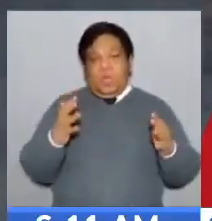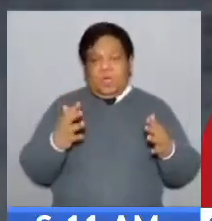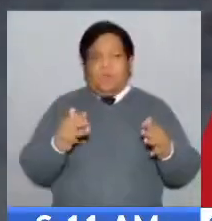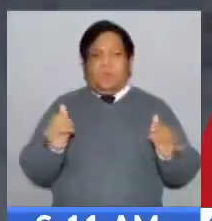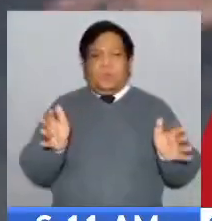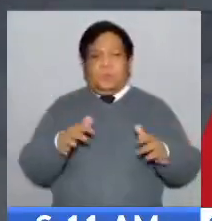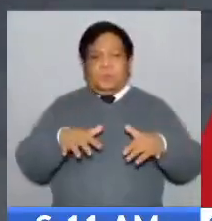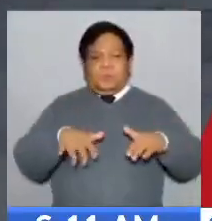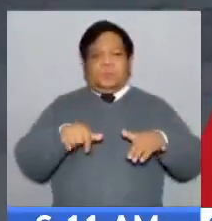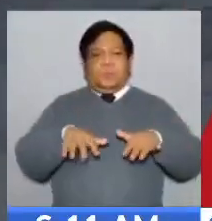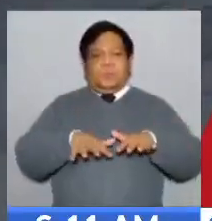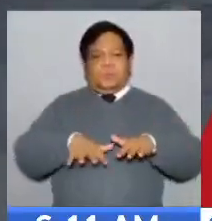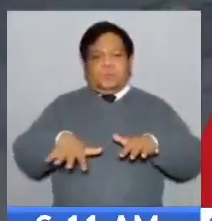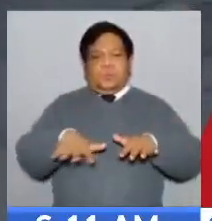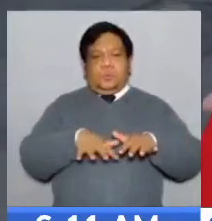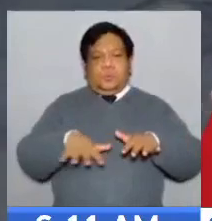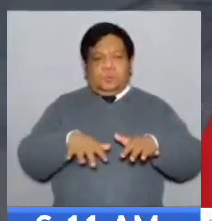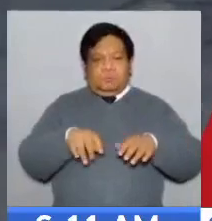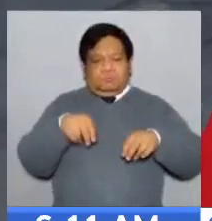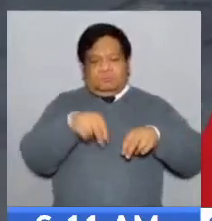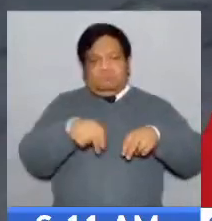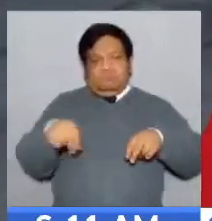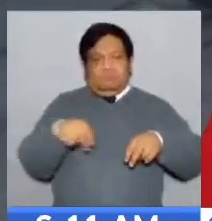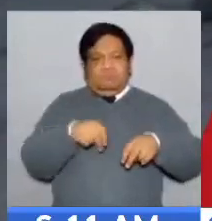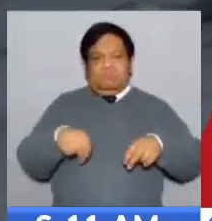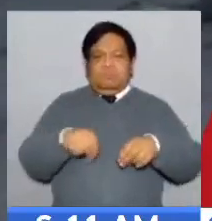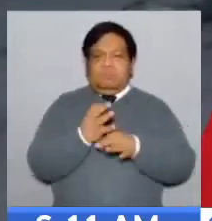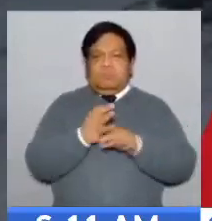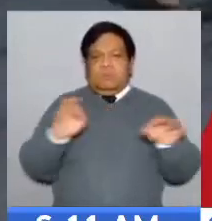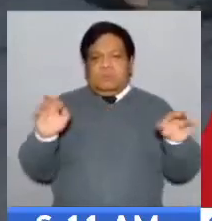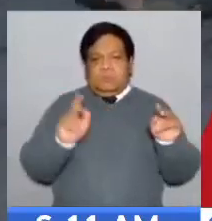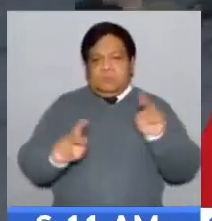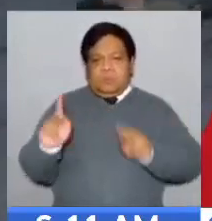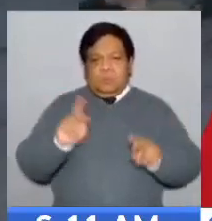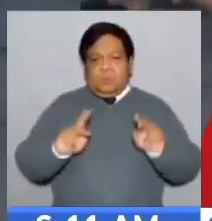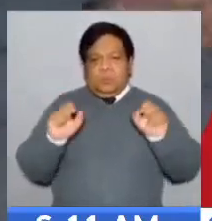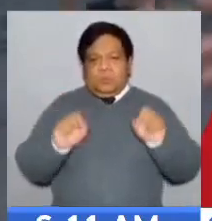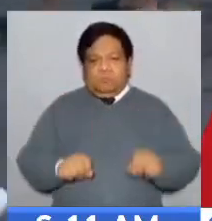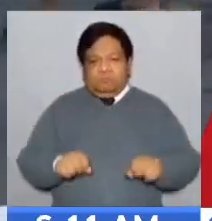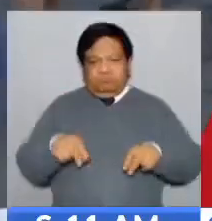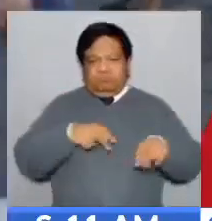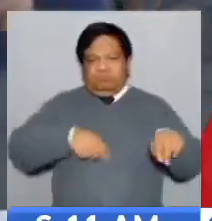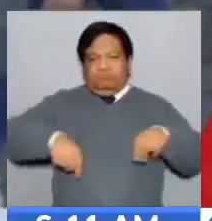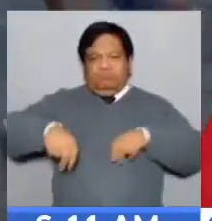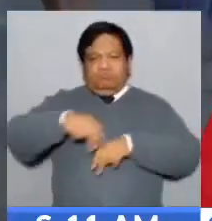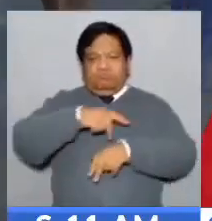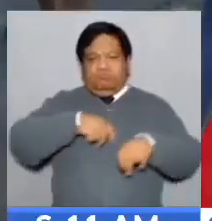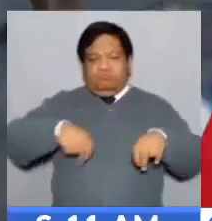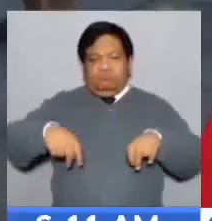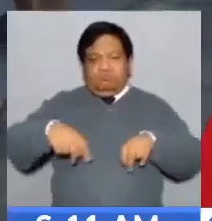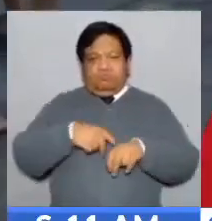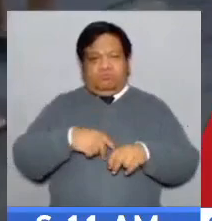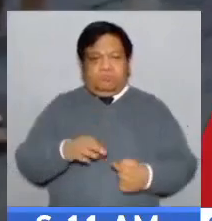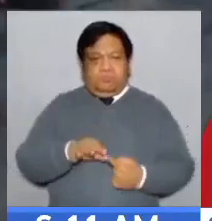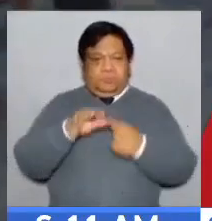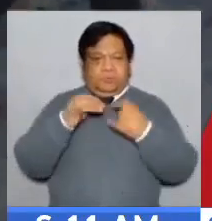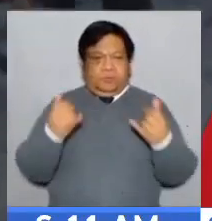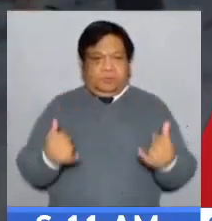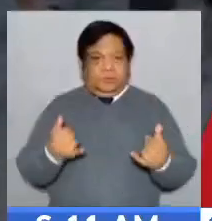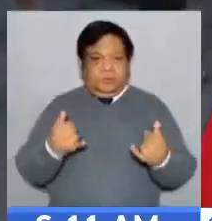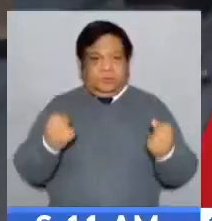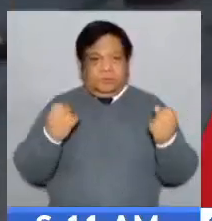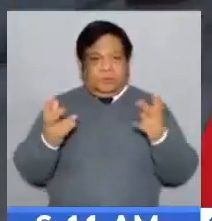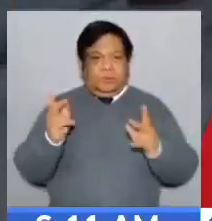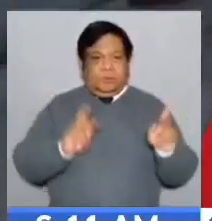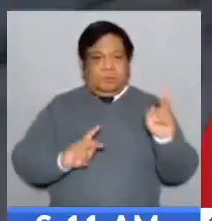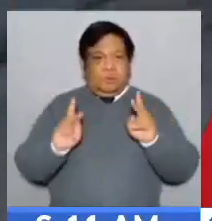pinaka-plaza. Malaya ho nakakagalaw yung ating mga kababayan. Lalo na nga ho sa mga ganitong pagkakataon na marami tayong mga kababayan dito pupunta. Dahil nga